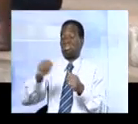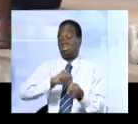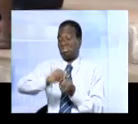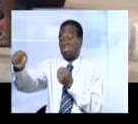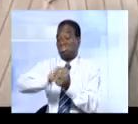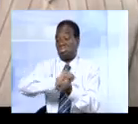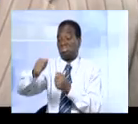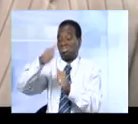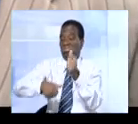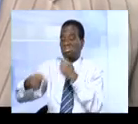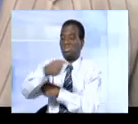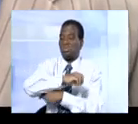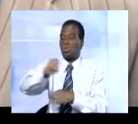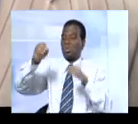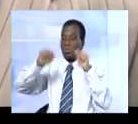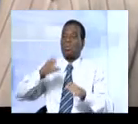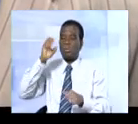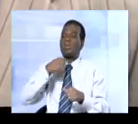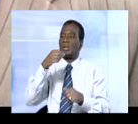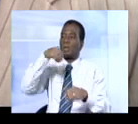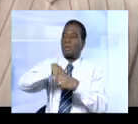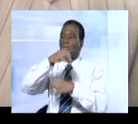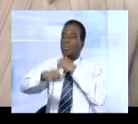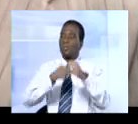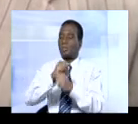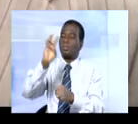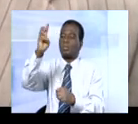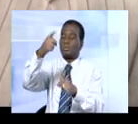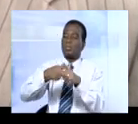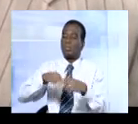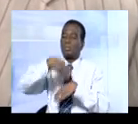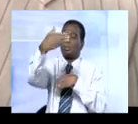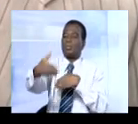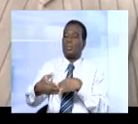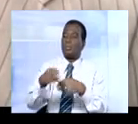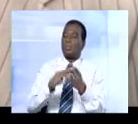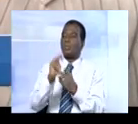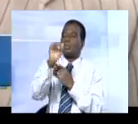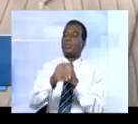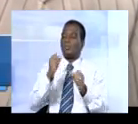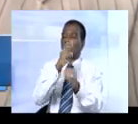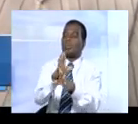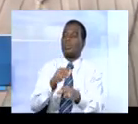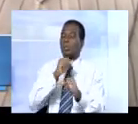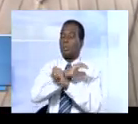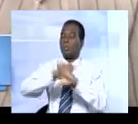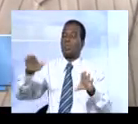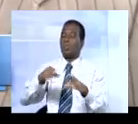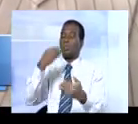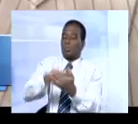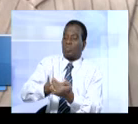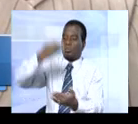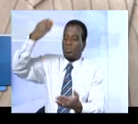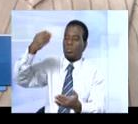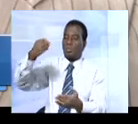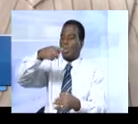jour davantage. On pourrait dire dans l'année 6 mois, après mai déjà, il n'y a plus de salaire, parce que